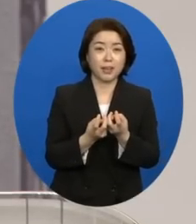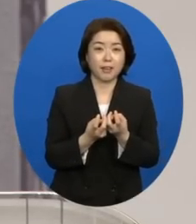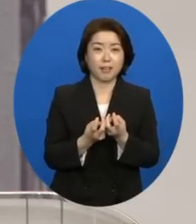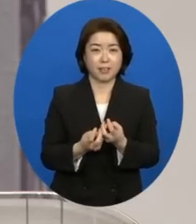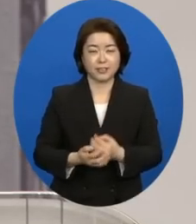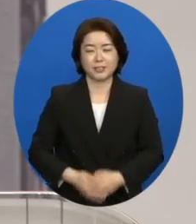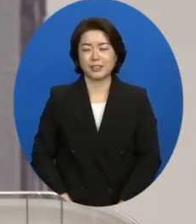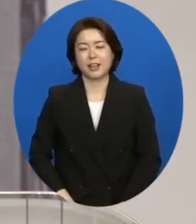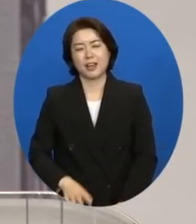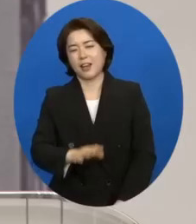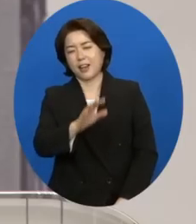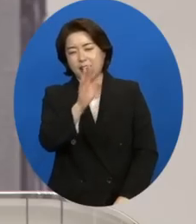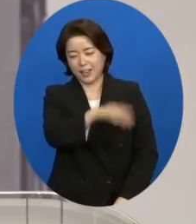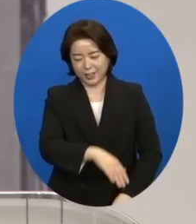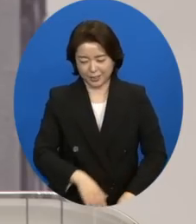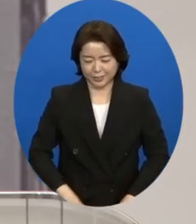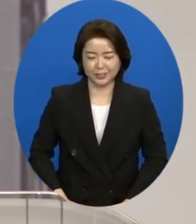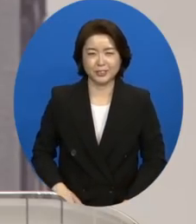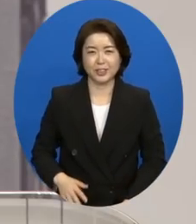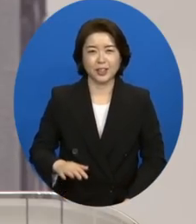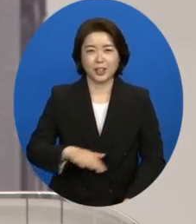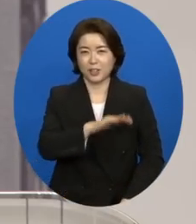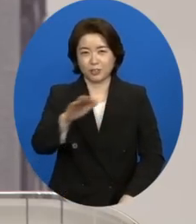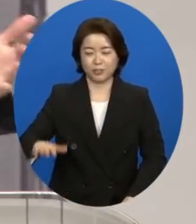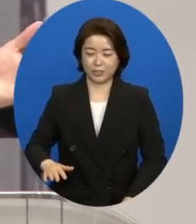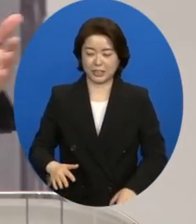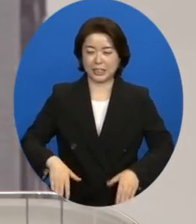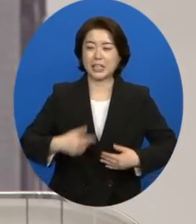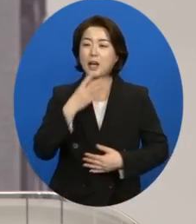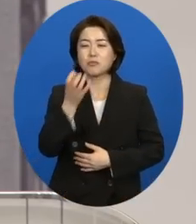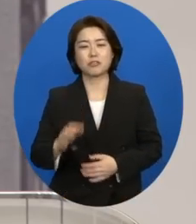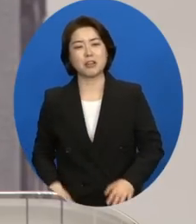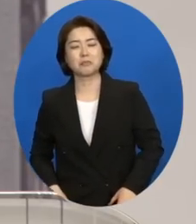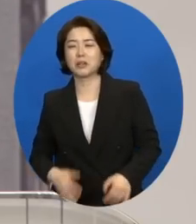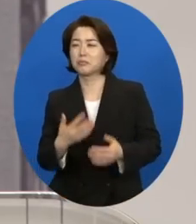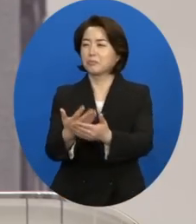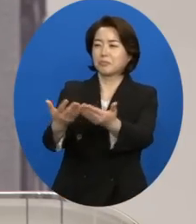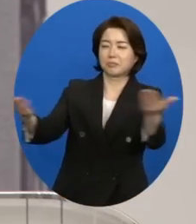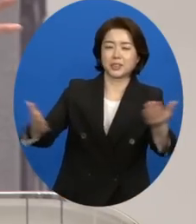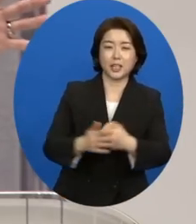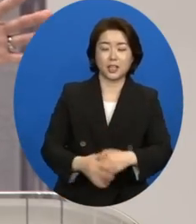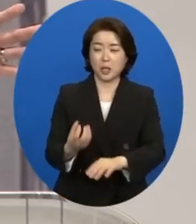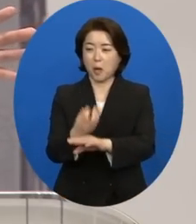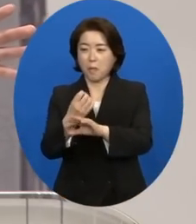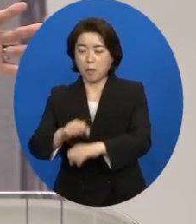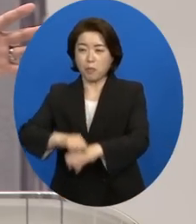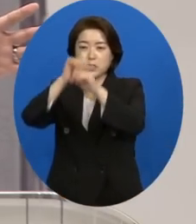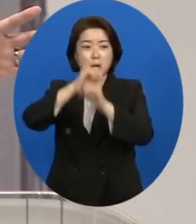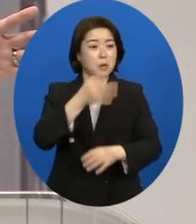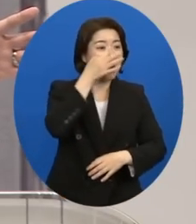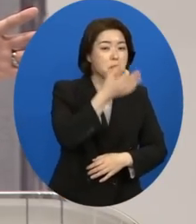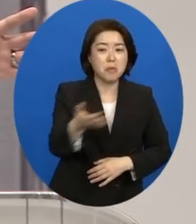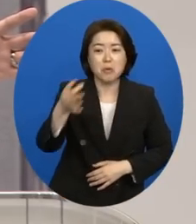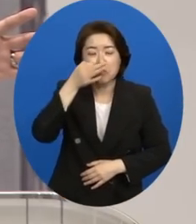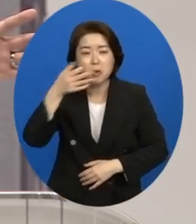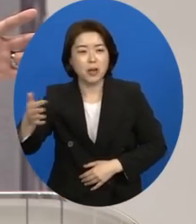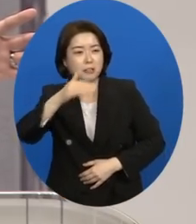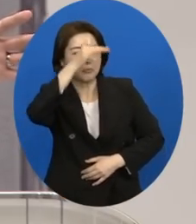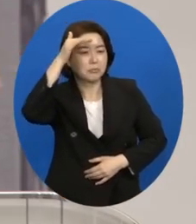아휴 우리나라 뭐이 정도 됩니다 하면서 이제 그 보물 창고를 싹 다 보여주는 거예요